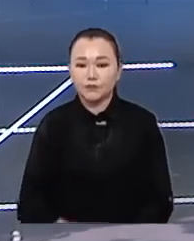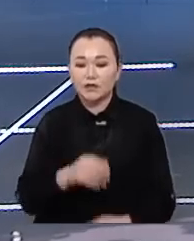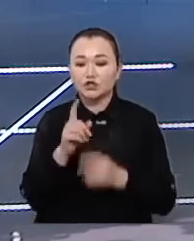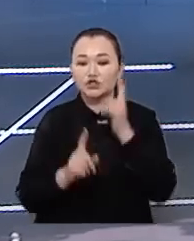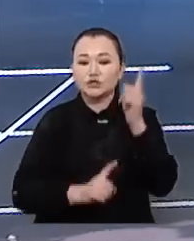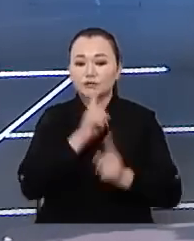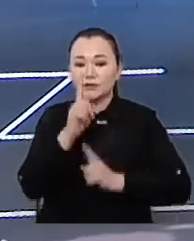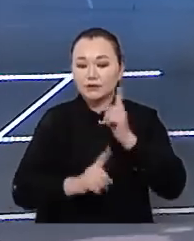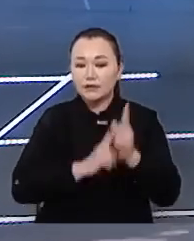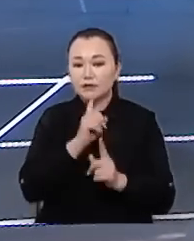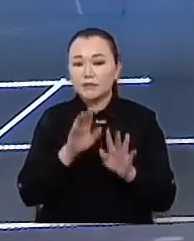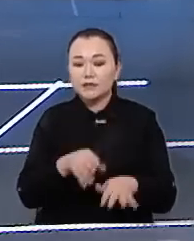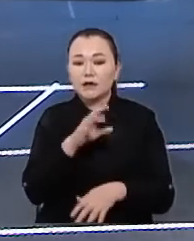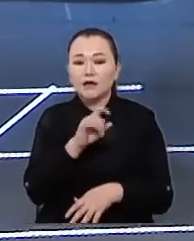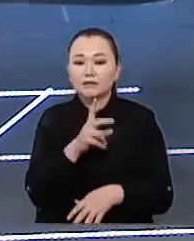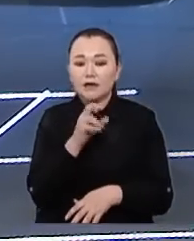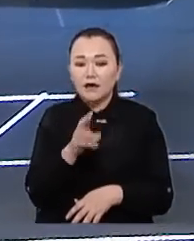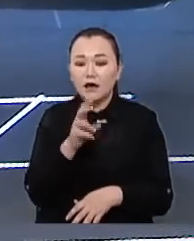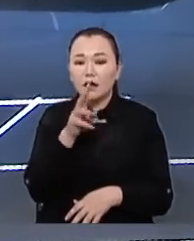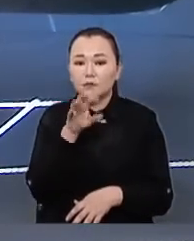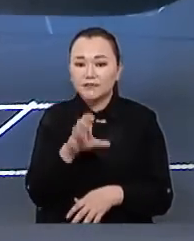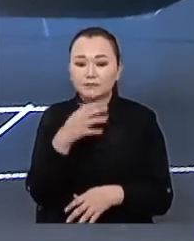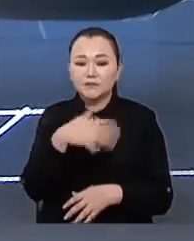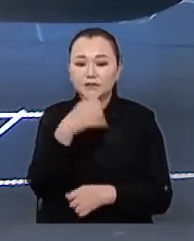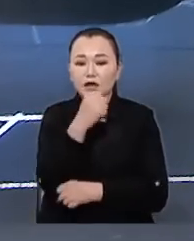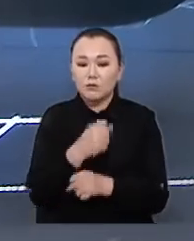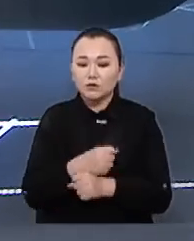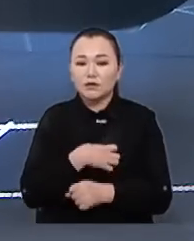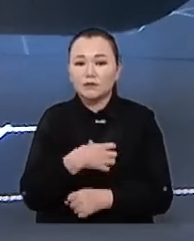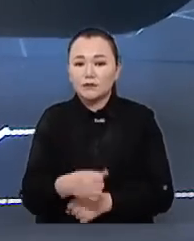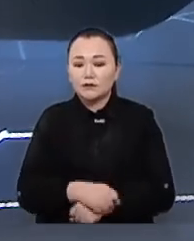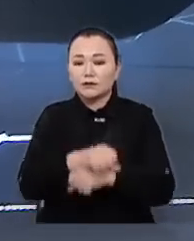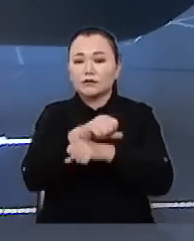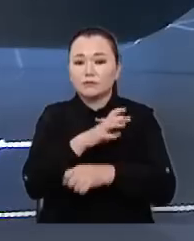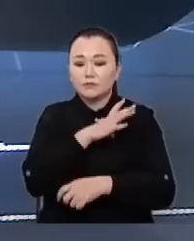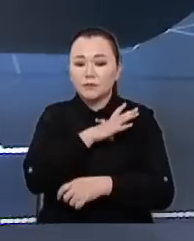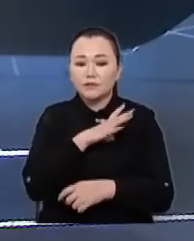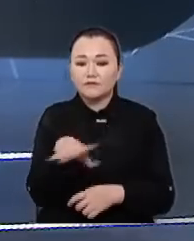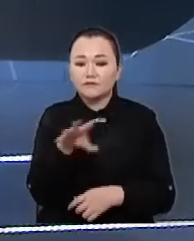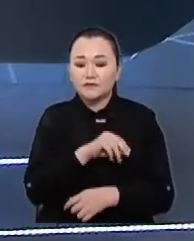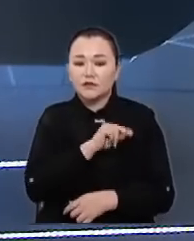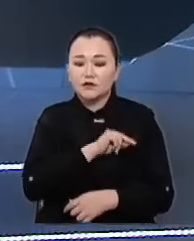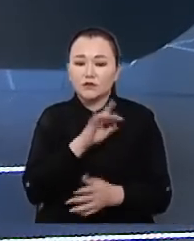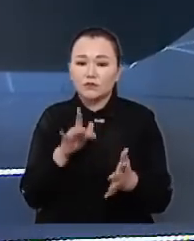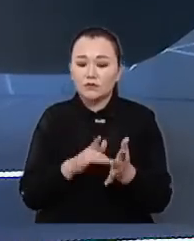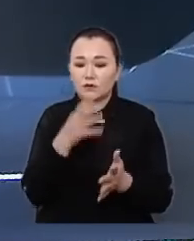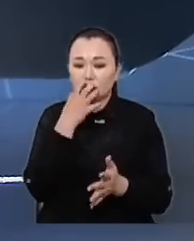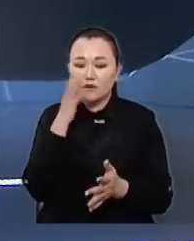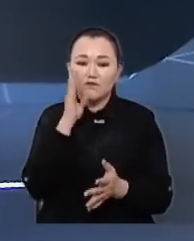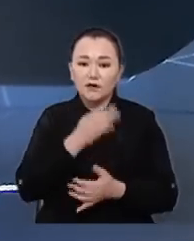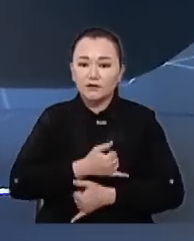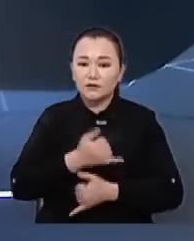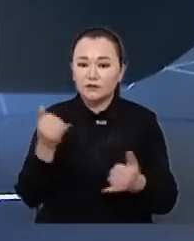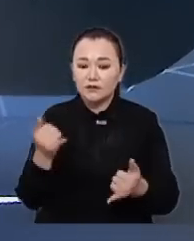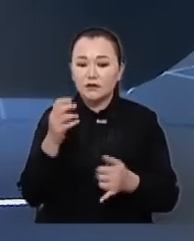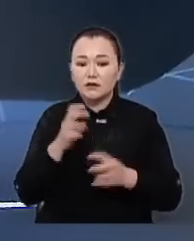Жезқазғанда Қазақмысқа қарасты компанияның 50-ге жуық жұмысшысы тағы да ереуілге шықты. Олар қаланы жылу және сумен қамтамасыз